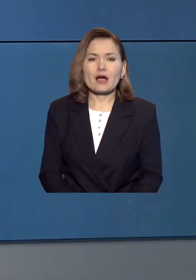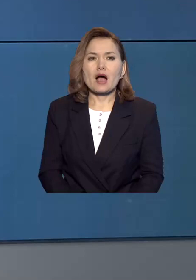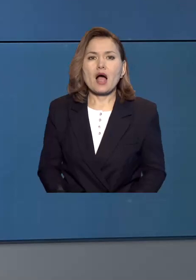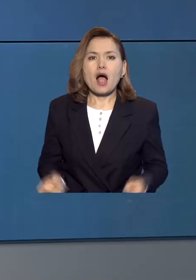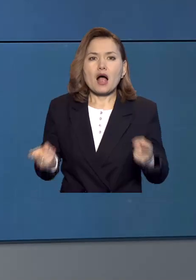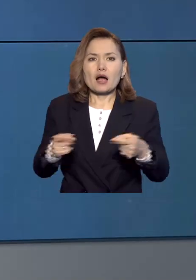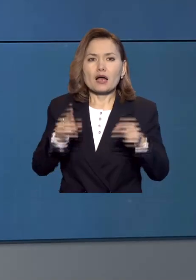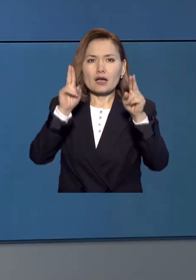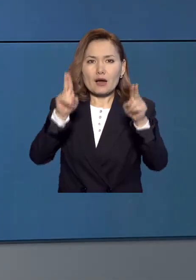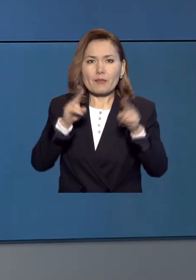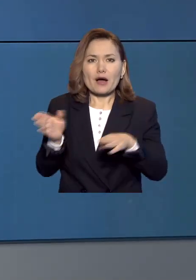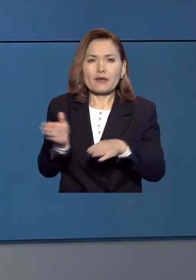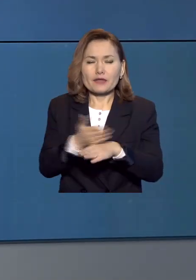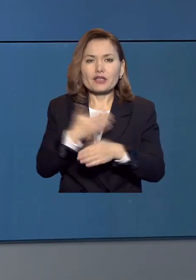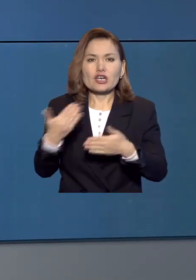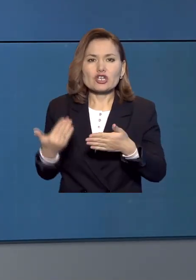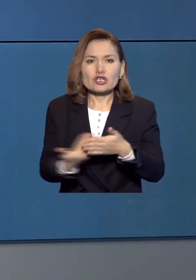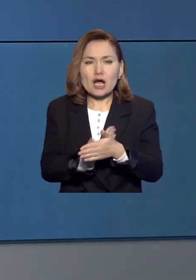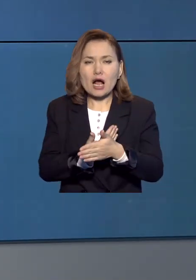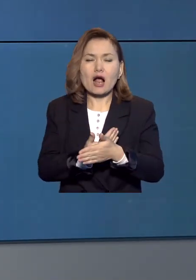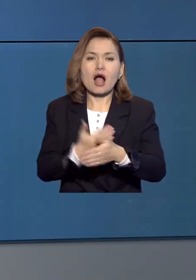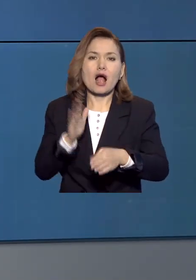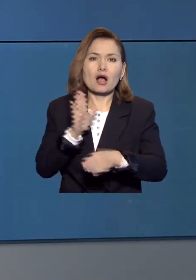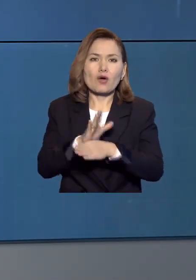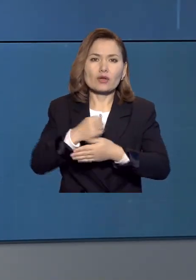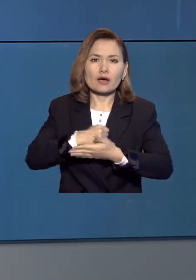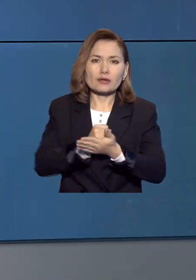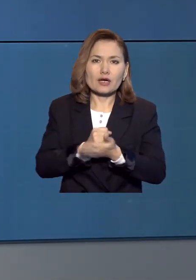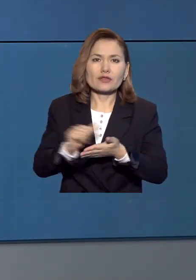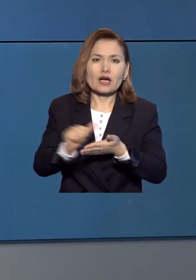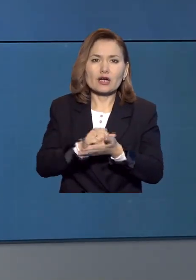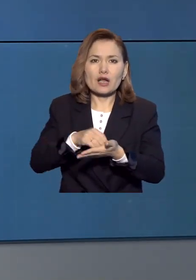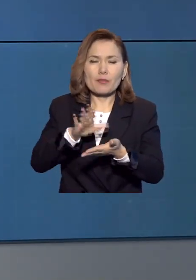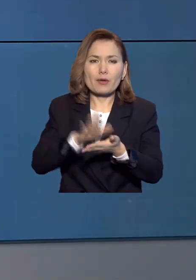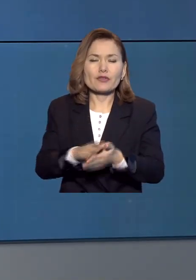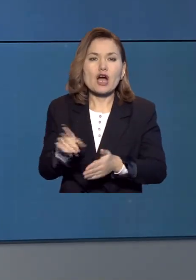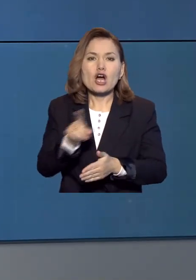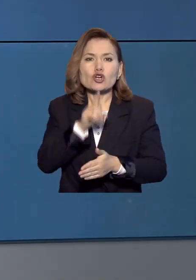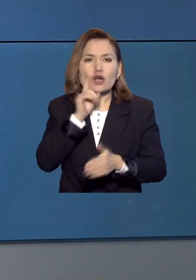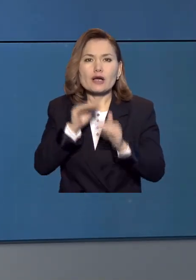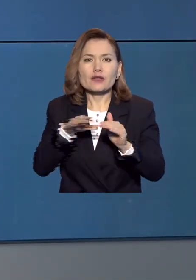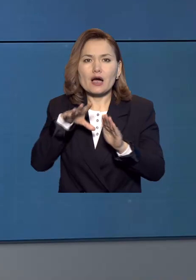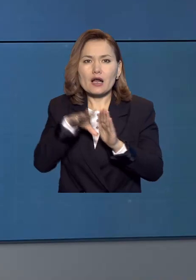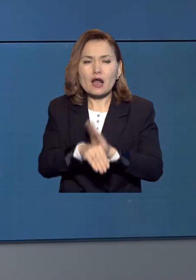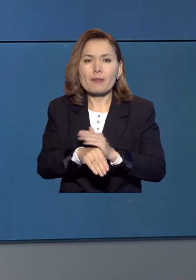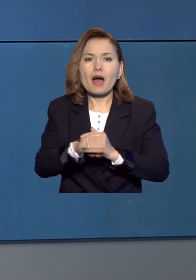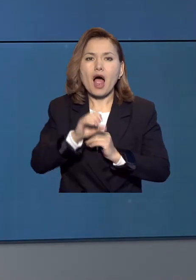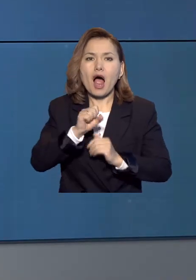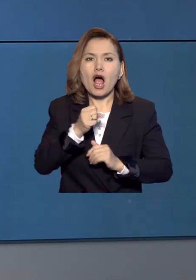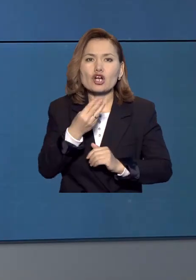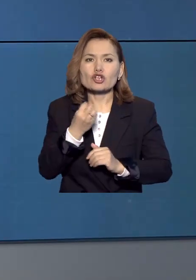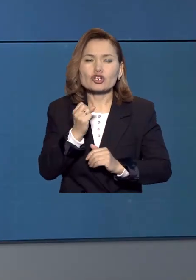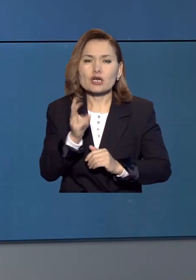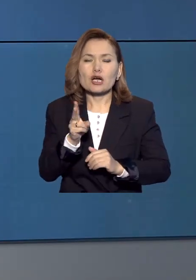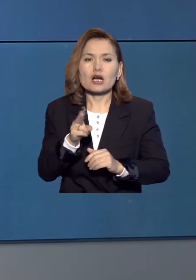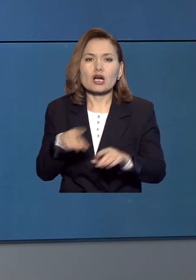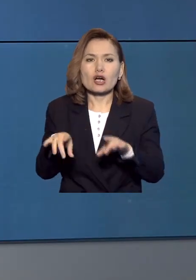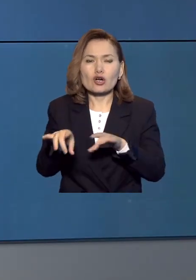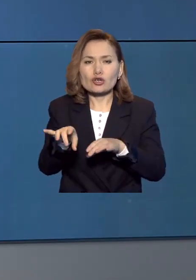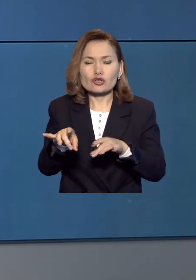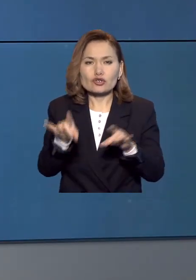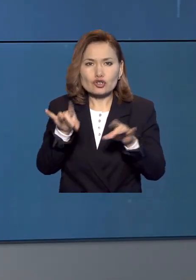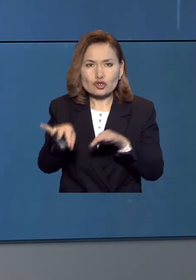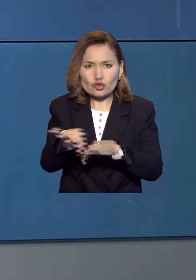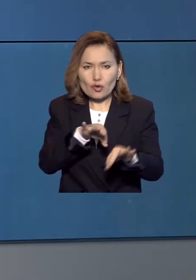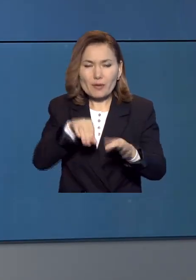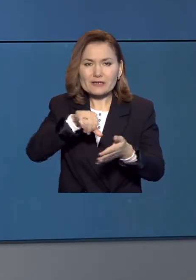Карантиндік талаптарды жеңілдететін жаңа қаулы қабылданды. Құжатқа сәйкес жасыл аймақтағы өңірлерде ашық жобасына қатысушы нысандар қызметі шектелмейді.